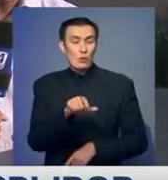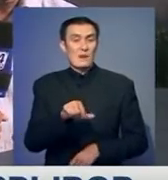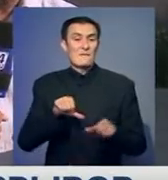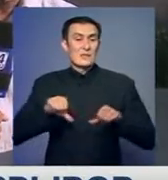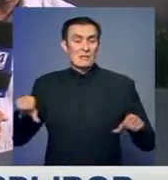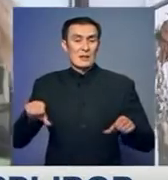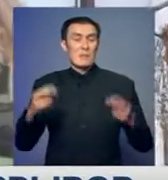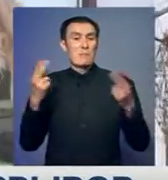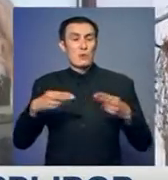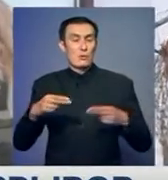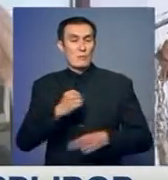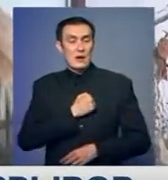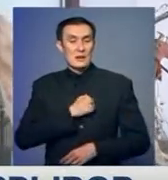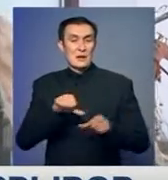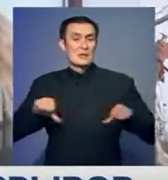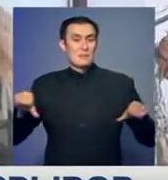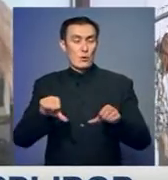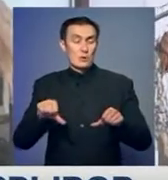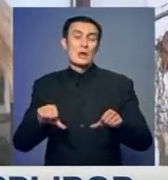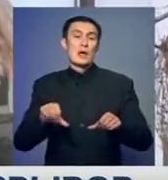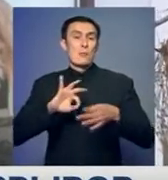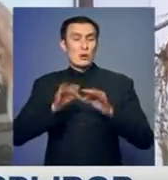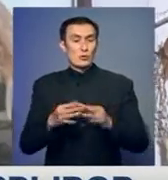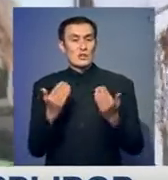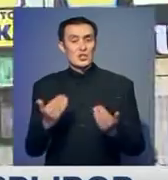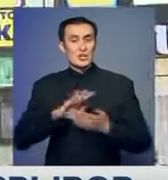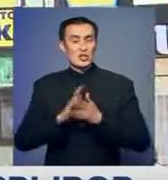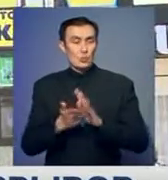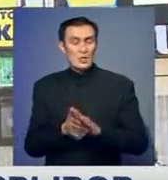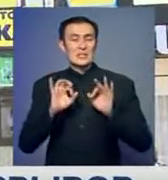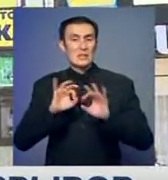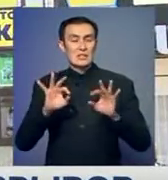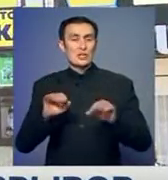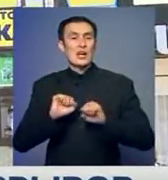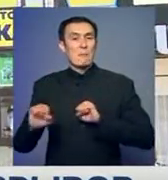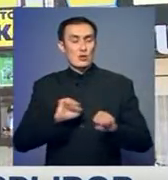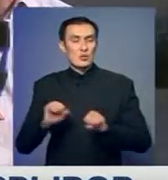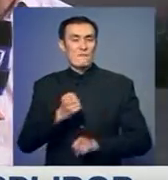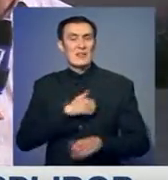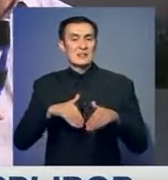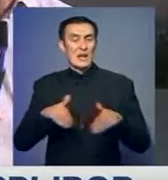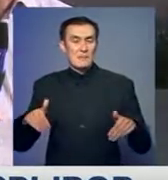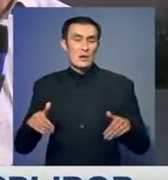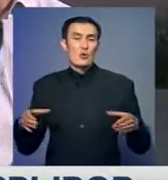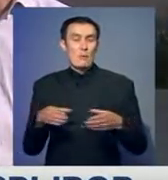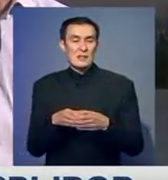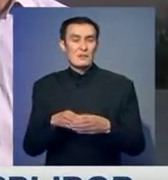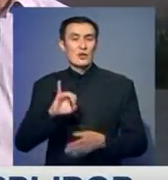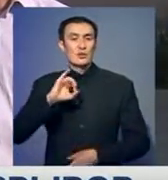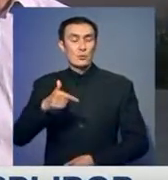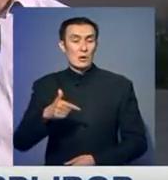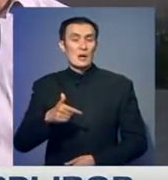выставлены блокпосты, город оцеплен. Подробно о нынешней ситуации расскажет командующий войсками регионального командования